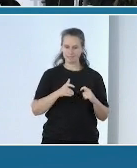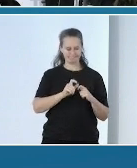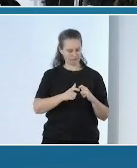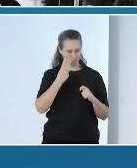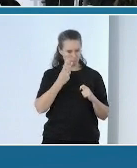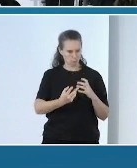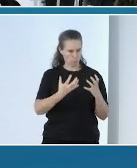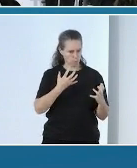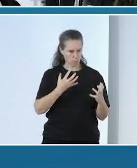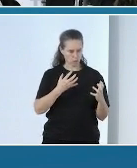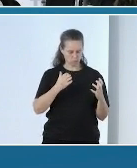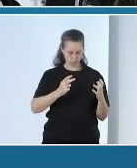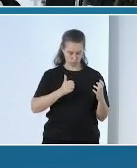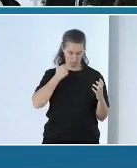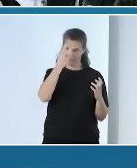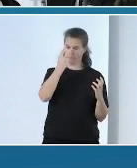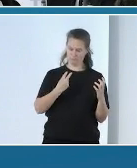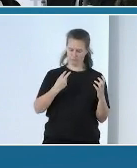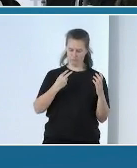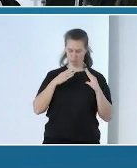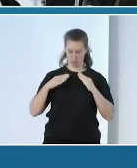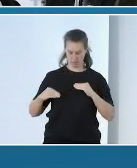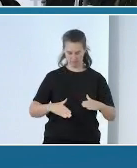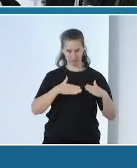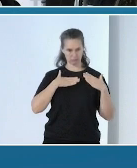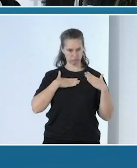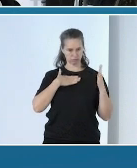sur la représentation de soi, de son propre espace,